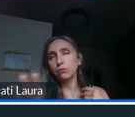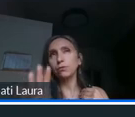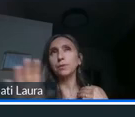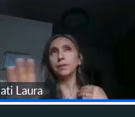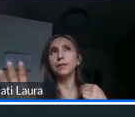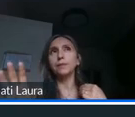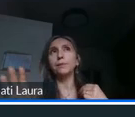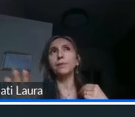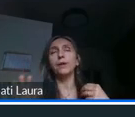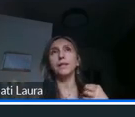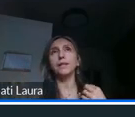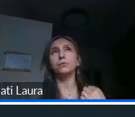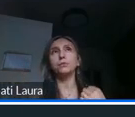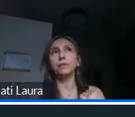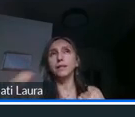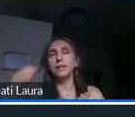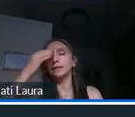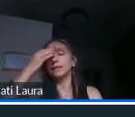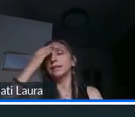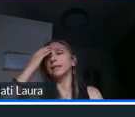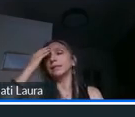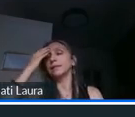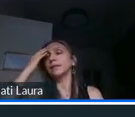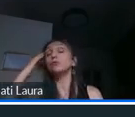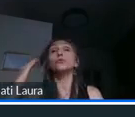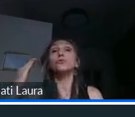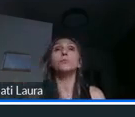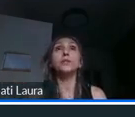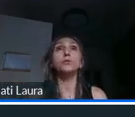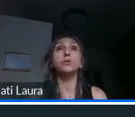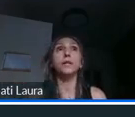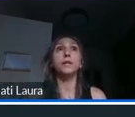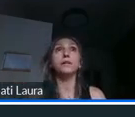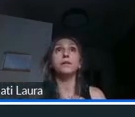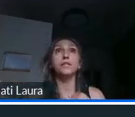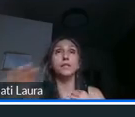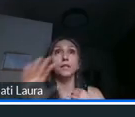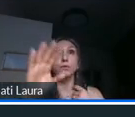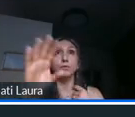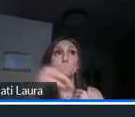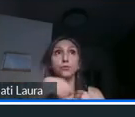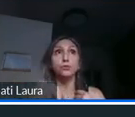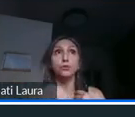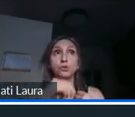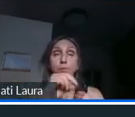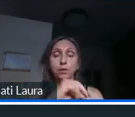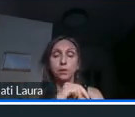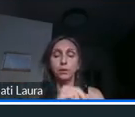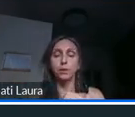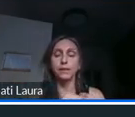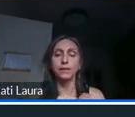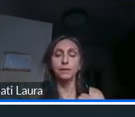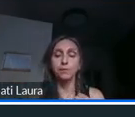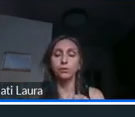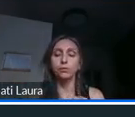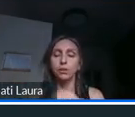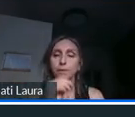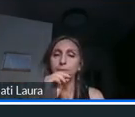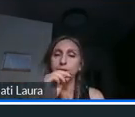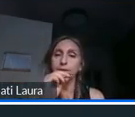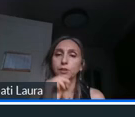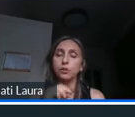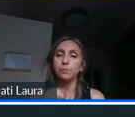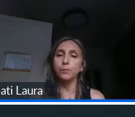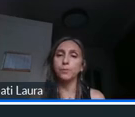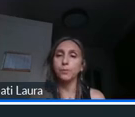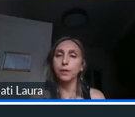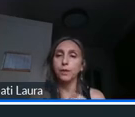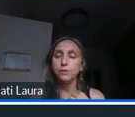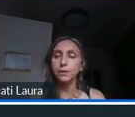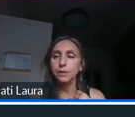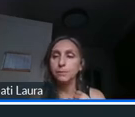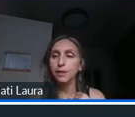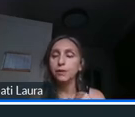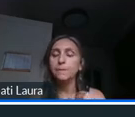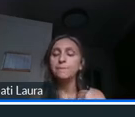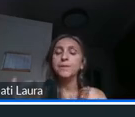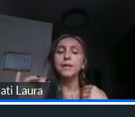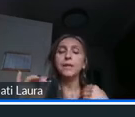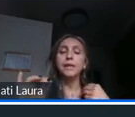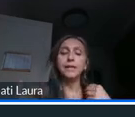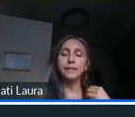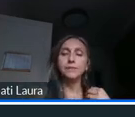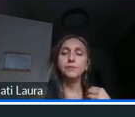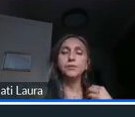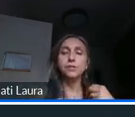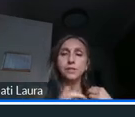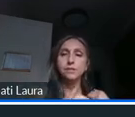brevetti, marchi è un obiettivo più anche di tutela del consumatore, di non essere confuso rispetto alla qualità dei prodotti, ma il brevetto è proprio qualcosa di